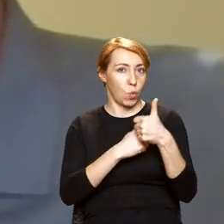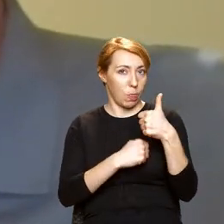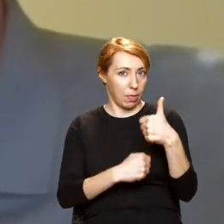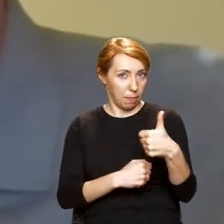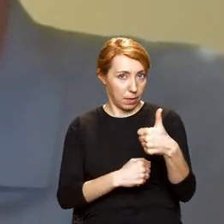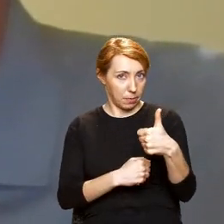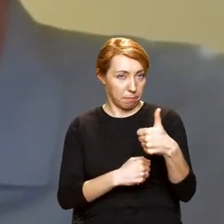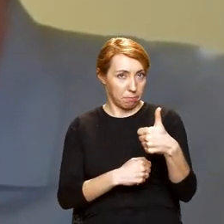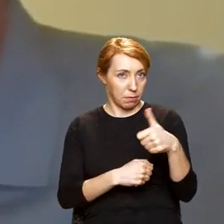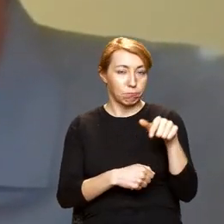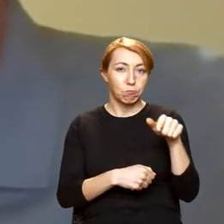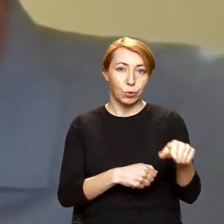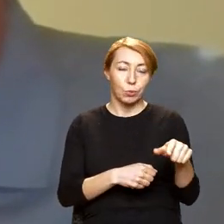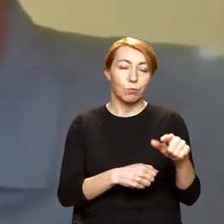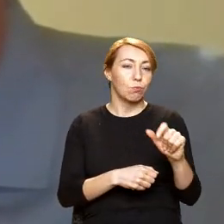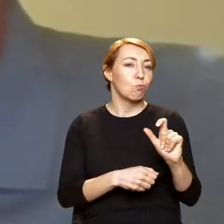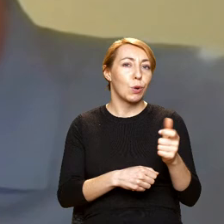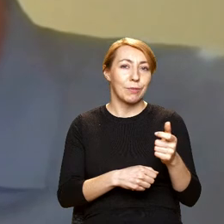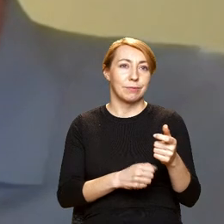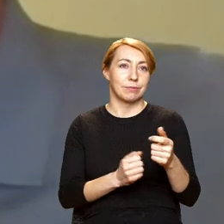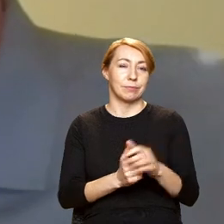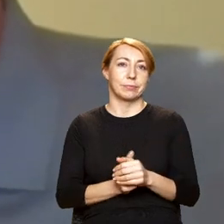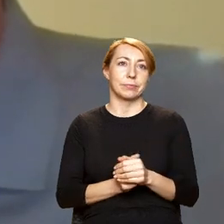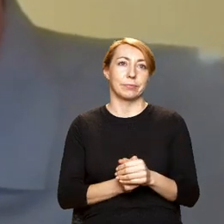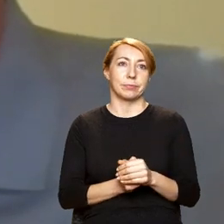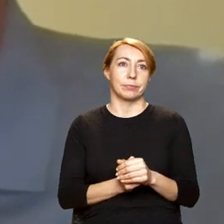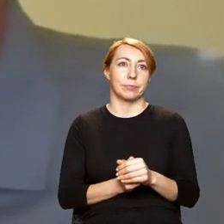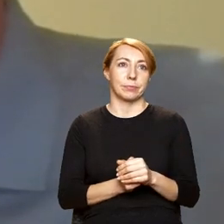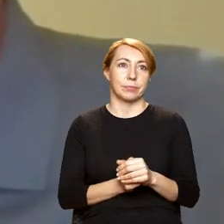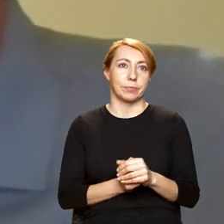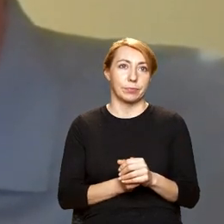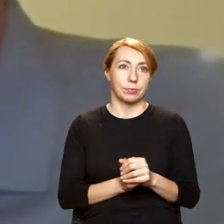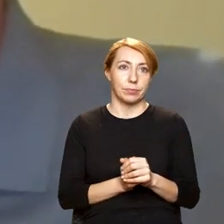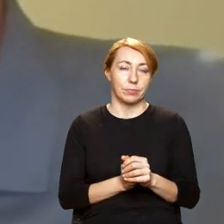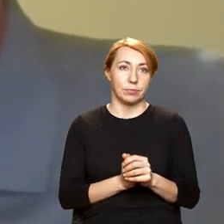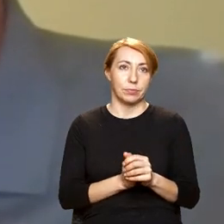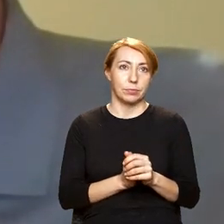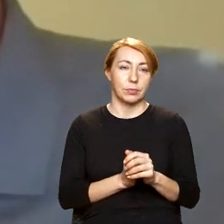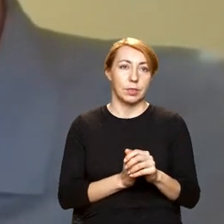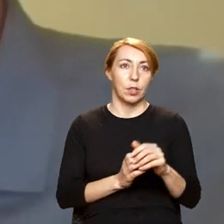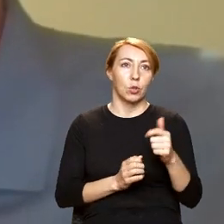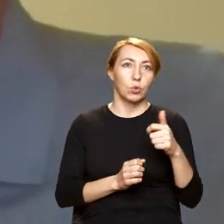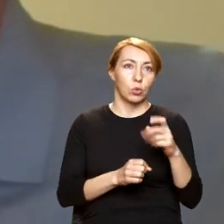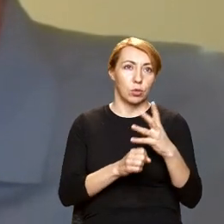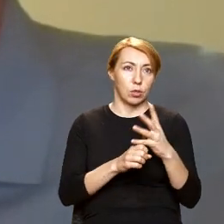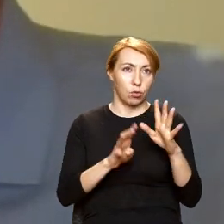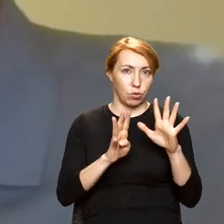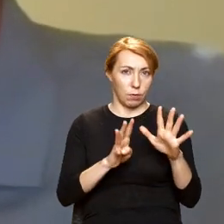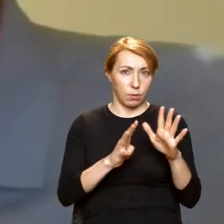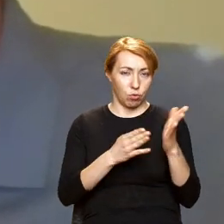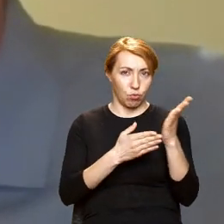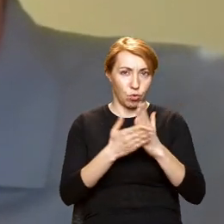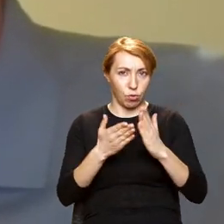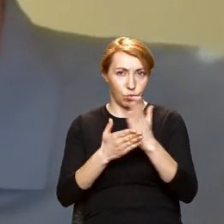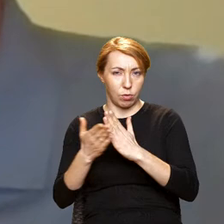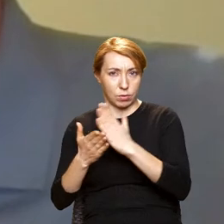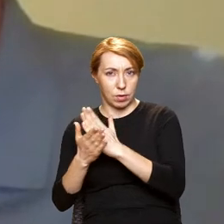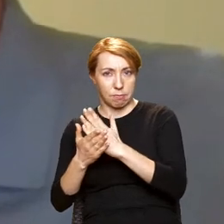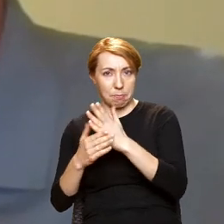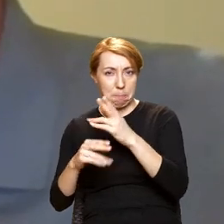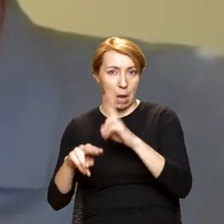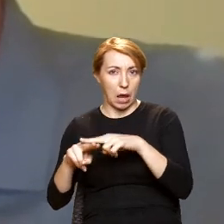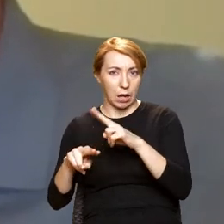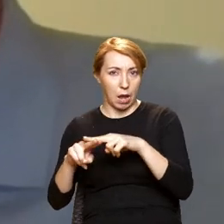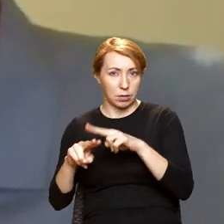161 składa się ze 149 jednostek magazynowych